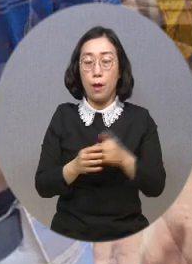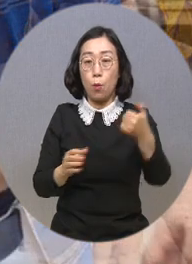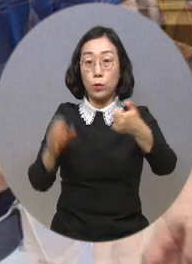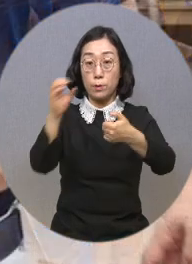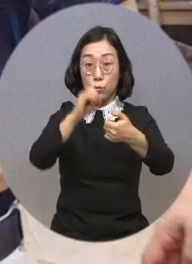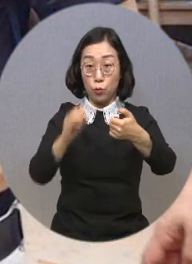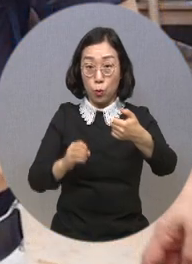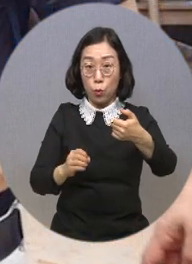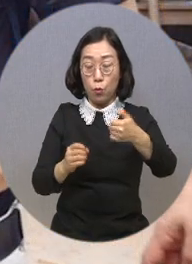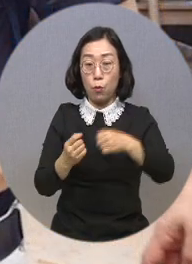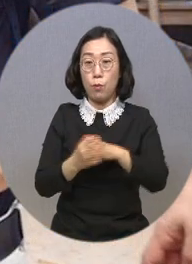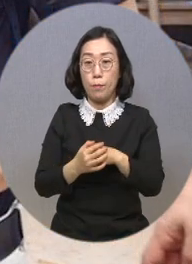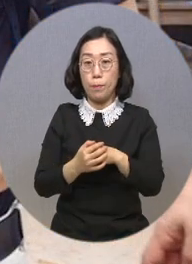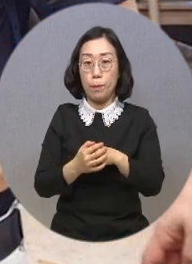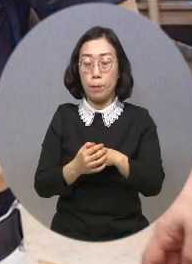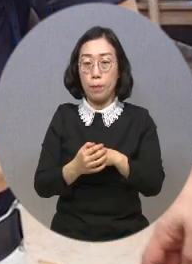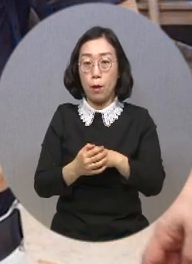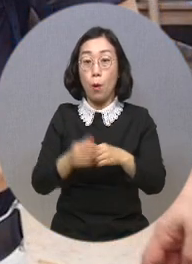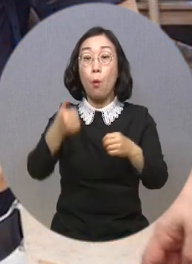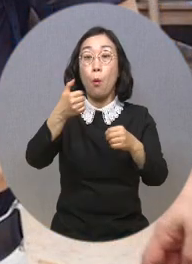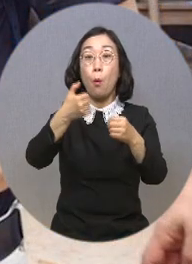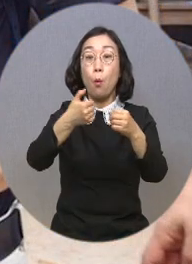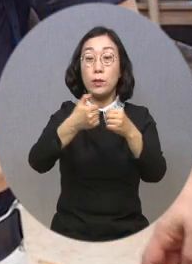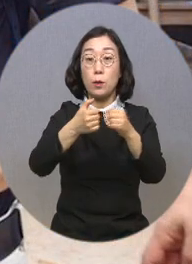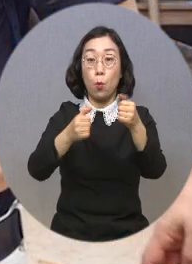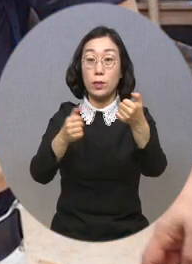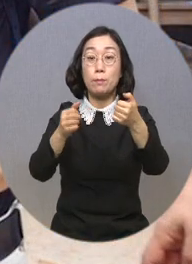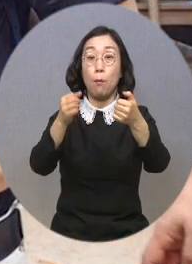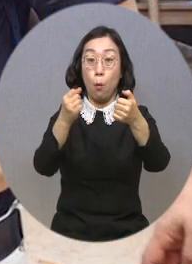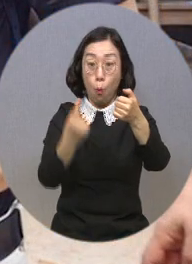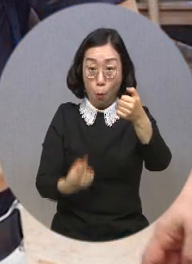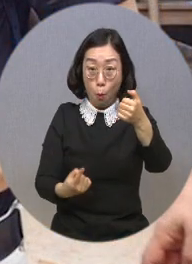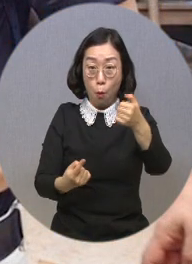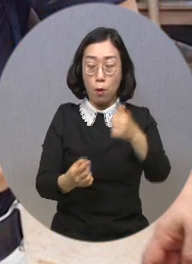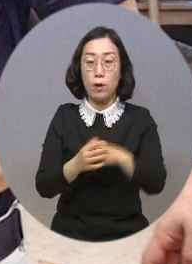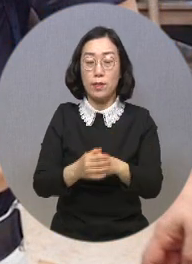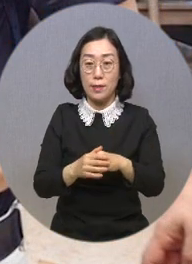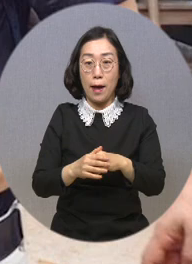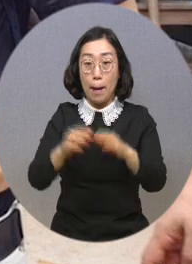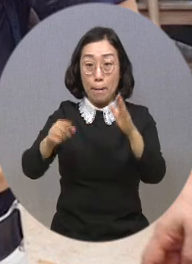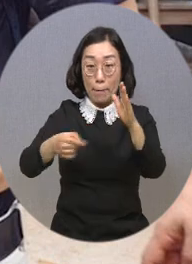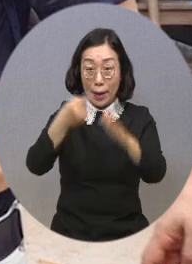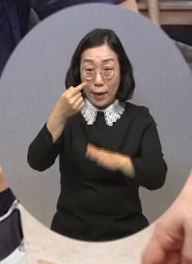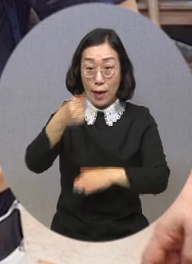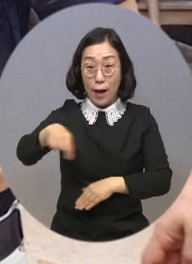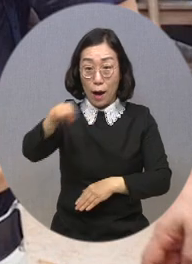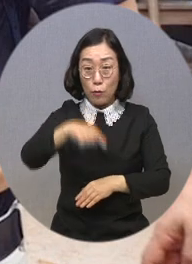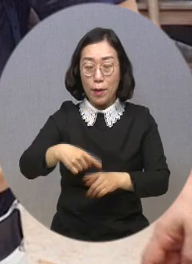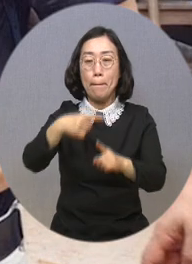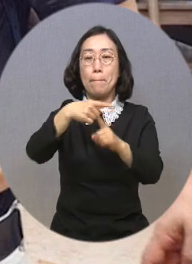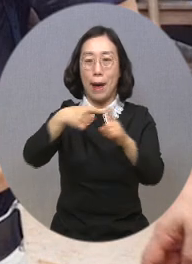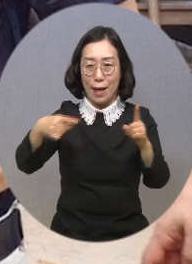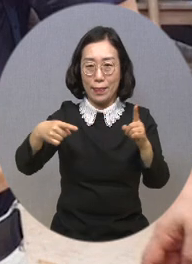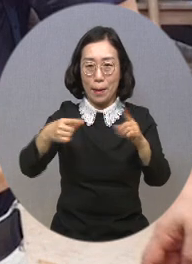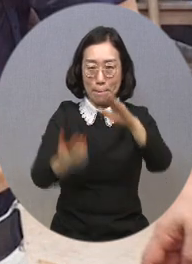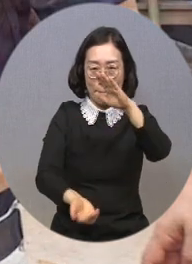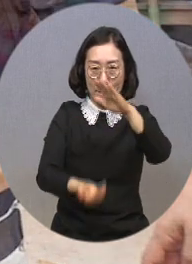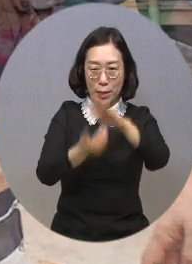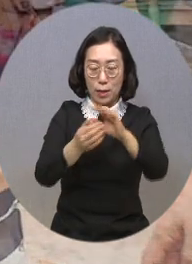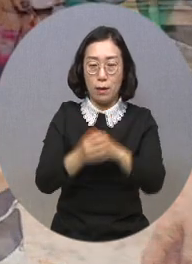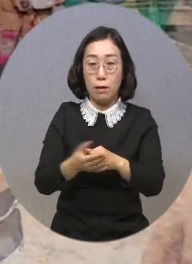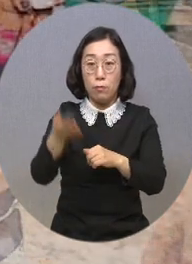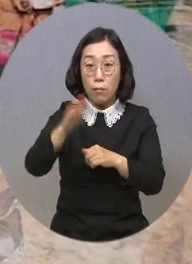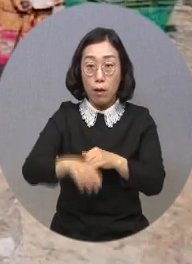사실 어제 50호 우물이 공사가 들어갔습니다. 50호 우물. 100개에서 절반을 지금 판 거죠. 아, 네. 근데 하나도 멈춰있지